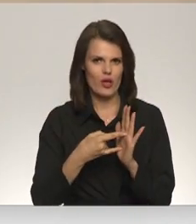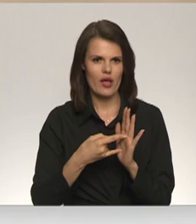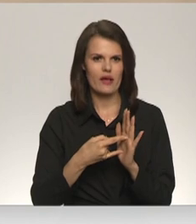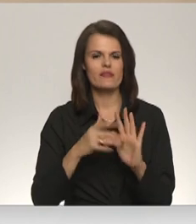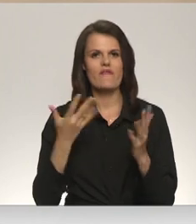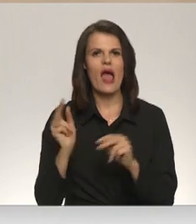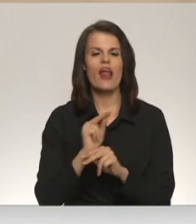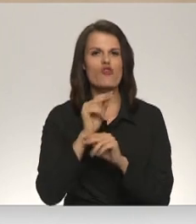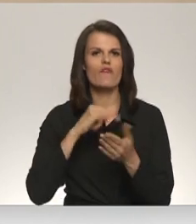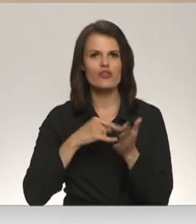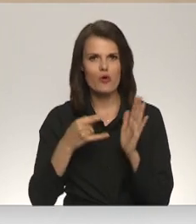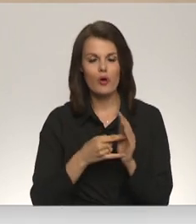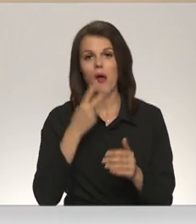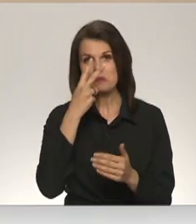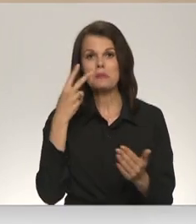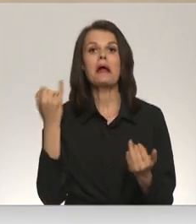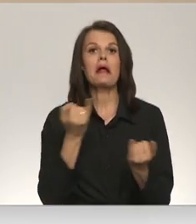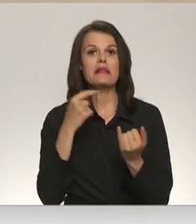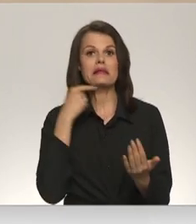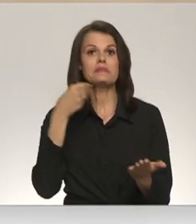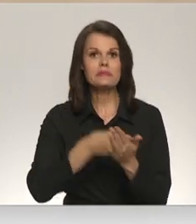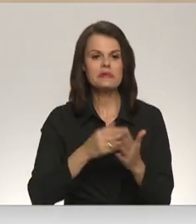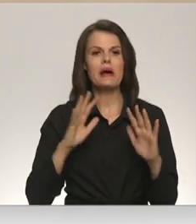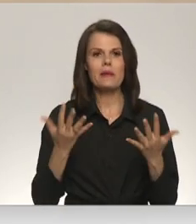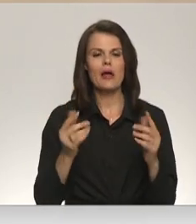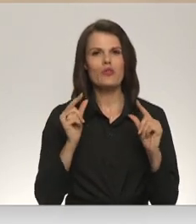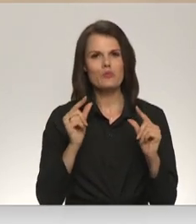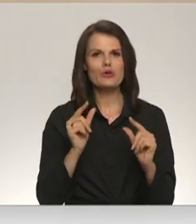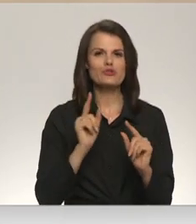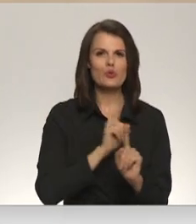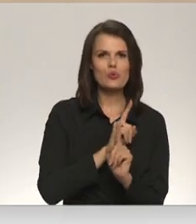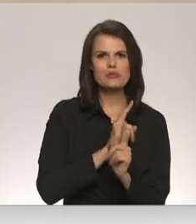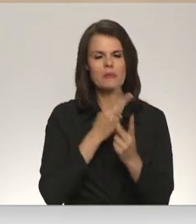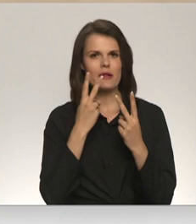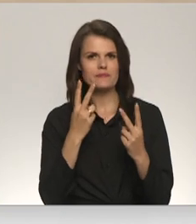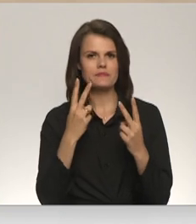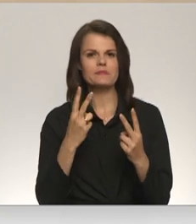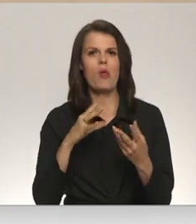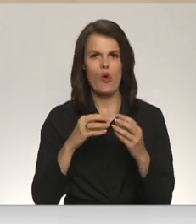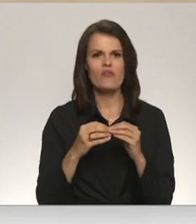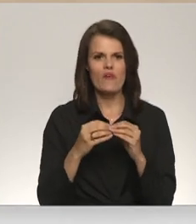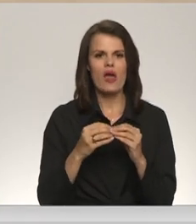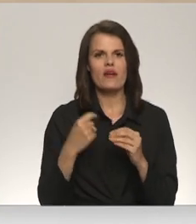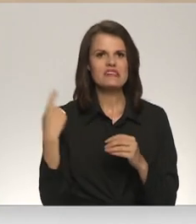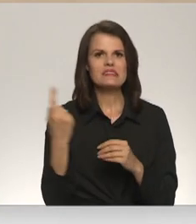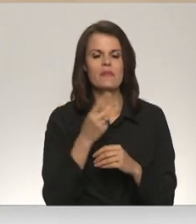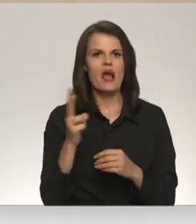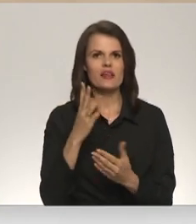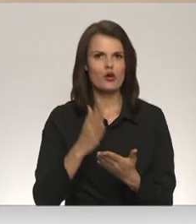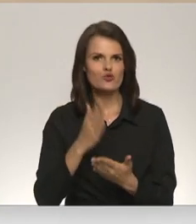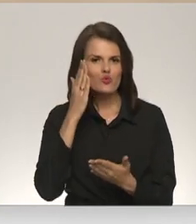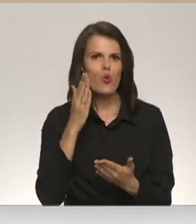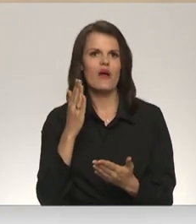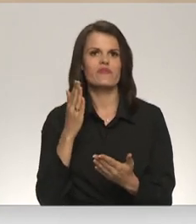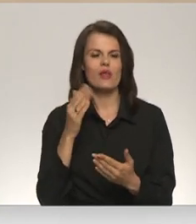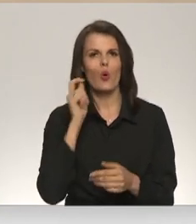Mēs redzam, ka interese par iegādi ir, bet viņa nedaudz piesardzīgāk ir kļuvusi, ņemot vērā, Viss apkārt notiekošo, tai